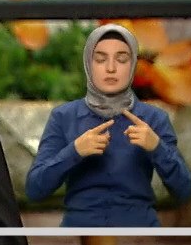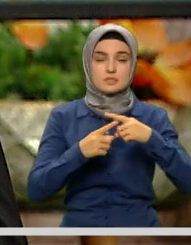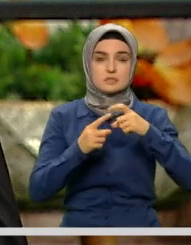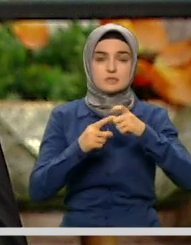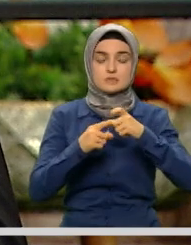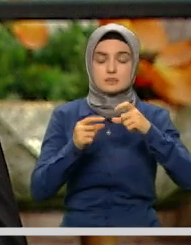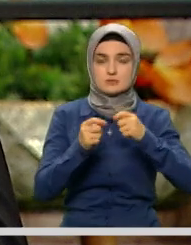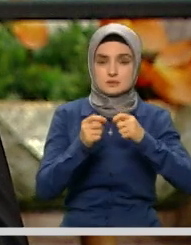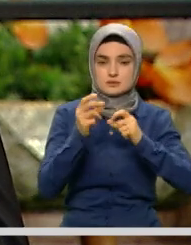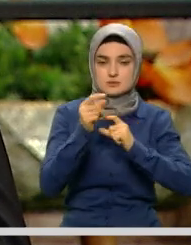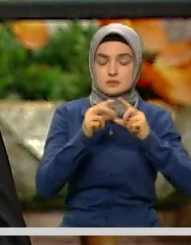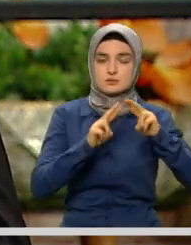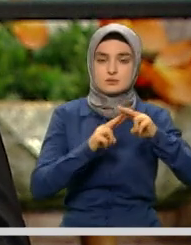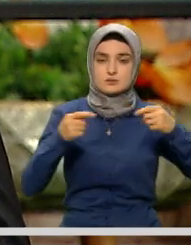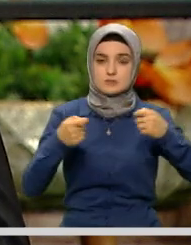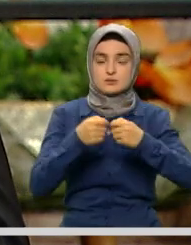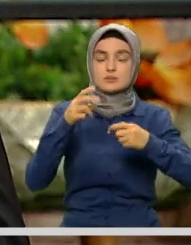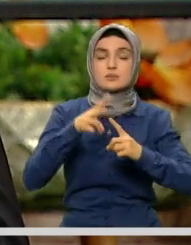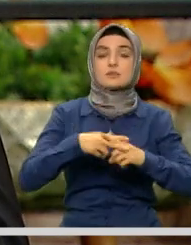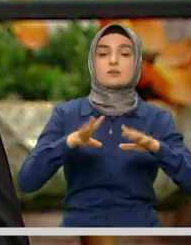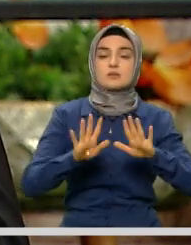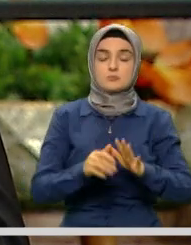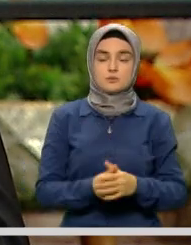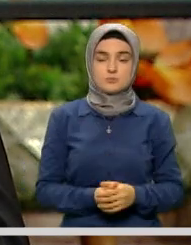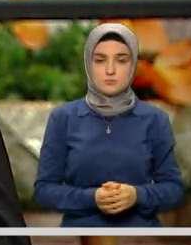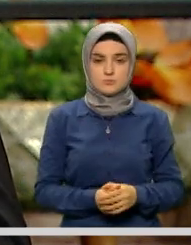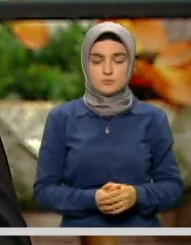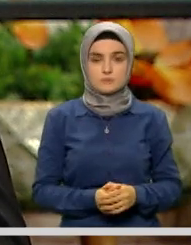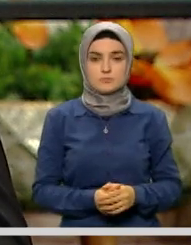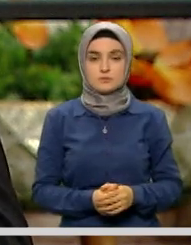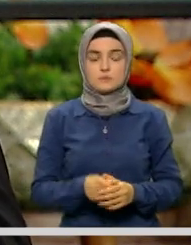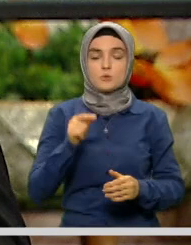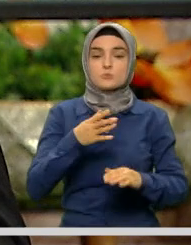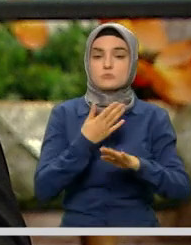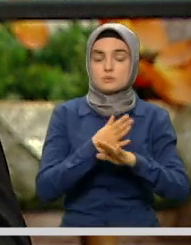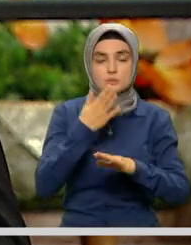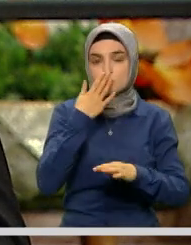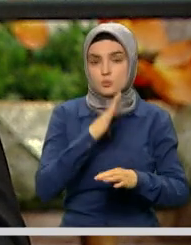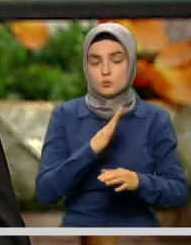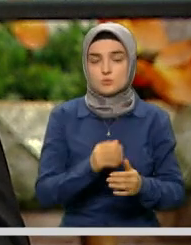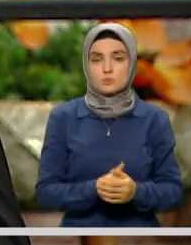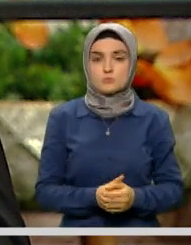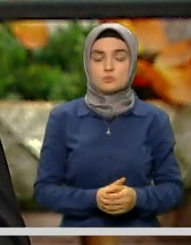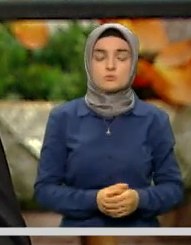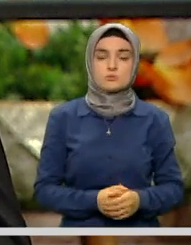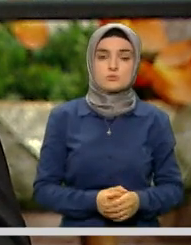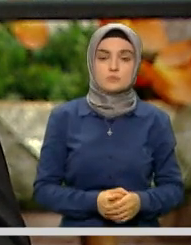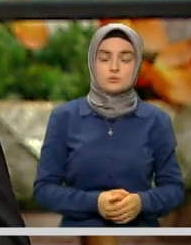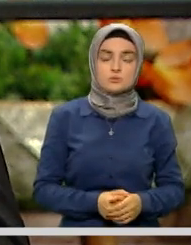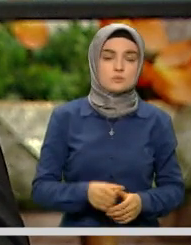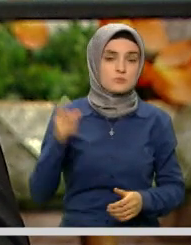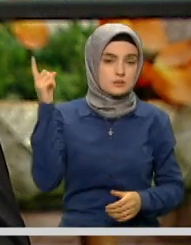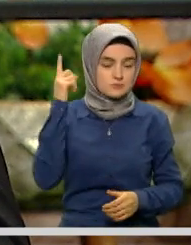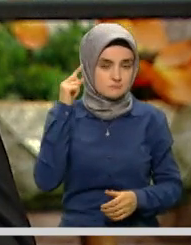seferine katılamıyor. Yani Tebük seferine katılamıyor. Katılamama sebebi de yok. Yani tamamen işte